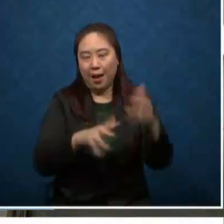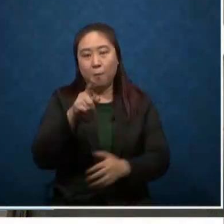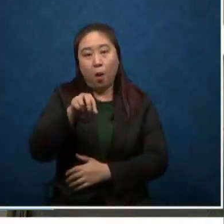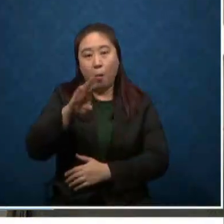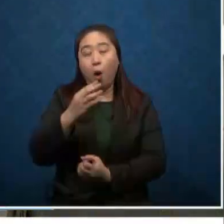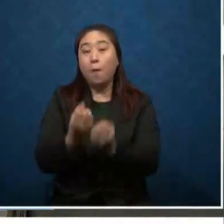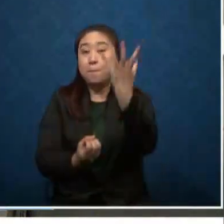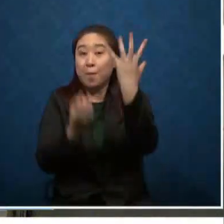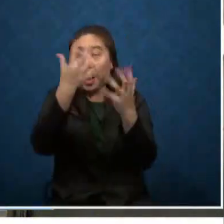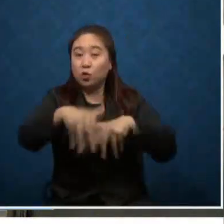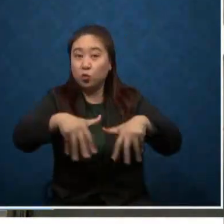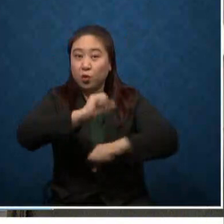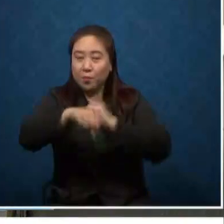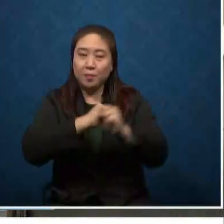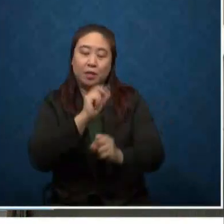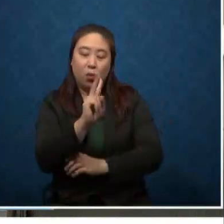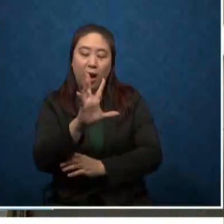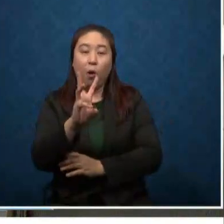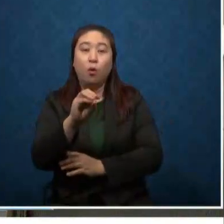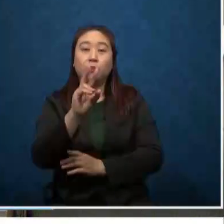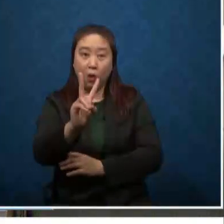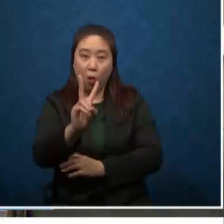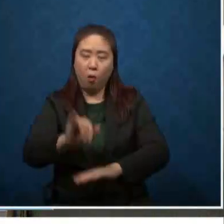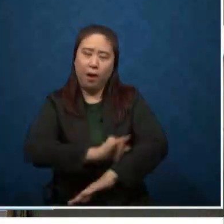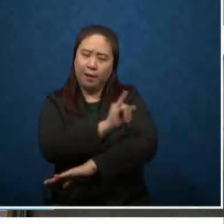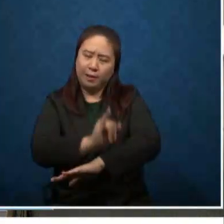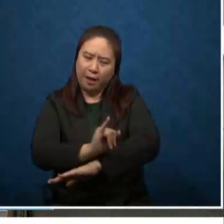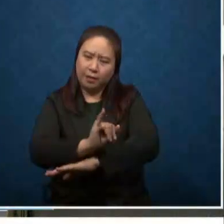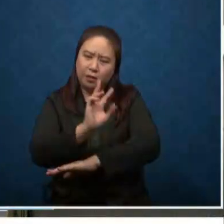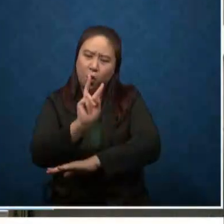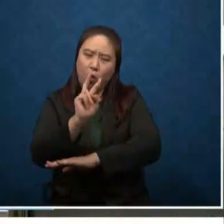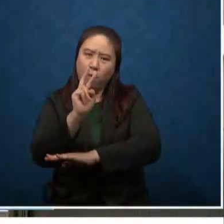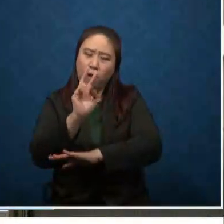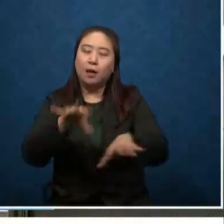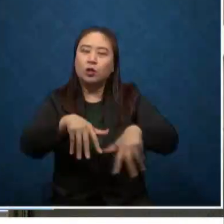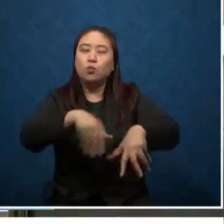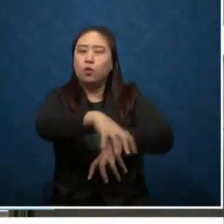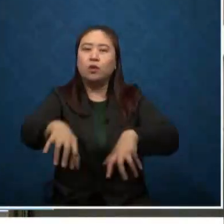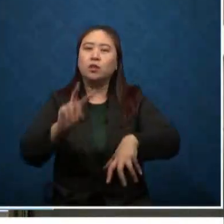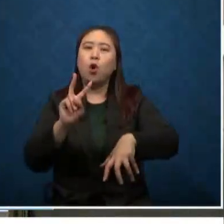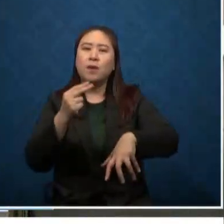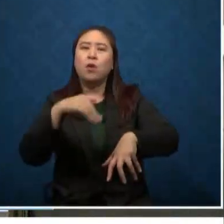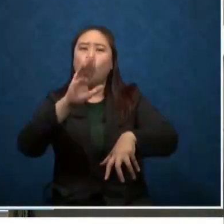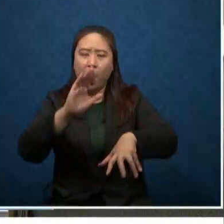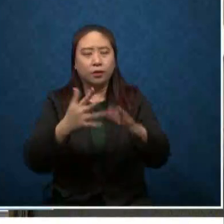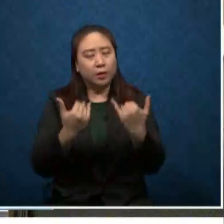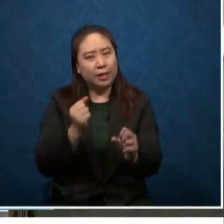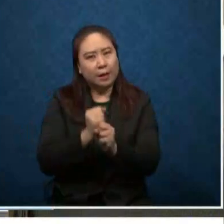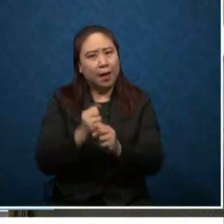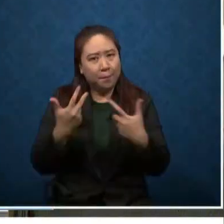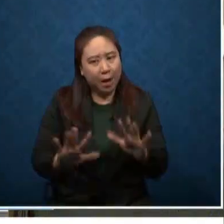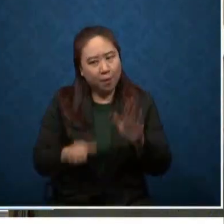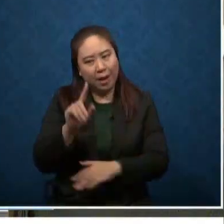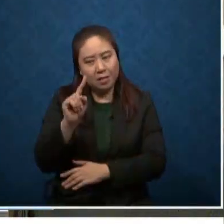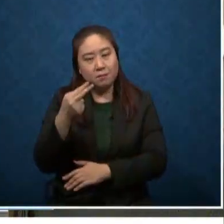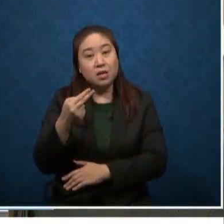62อัทั้หมดประมาณ 21,850 ชุชนเนี่ เขาก็ทำไปได้ประมาณ 10,000